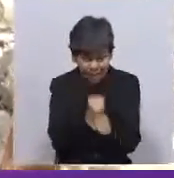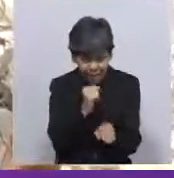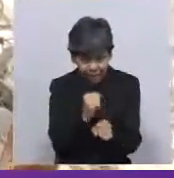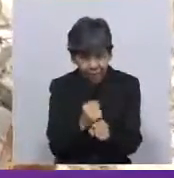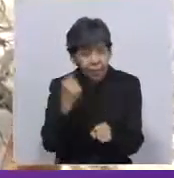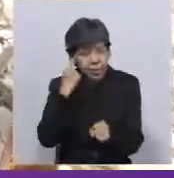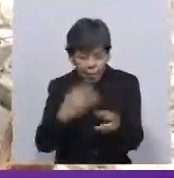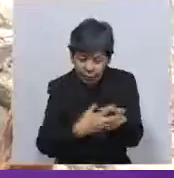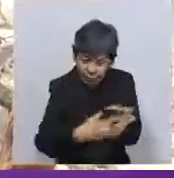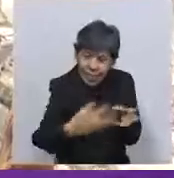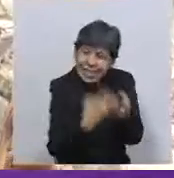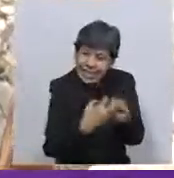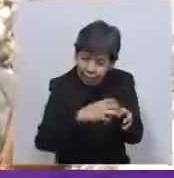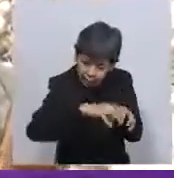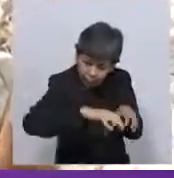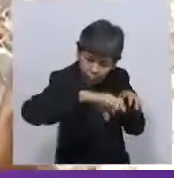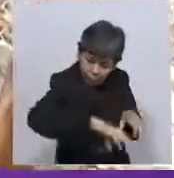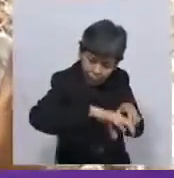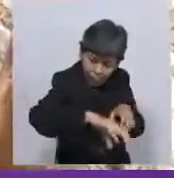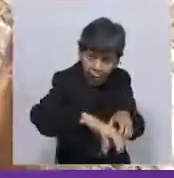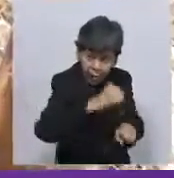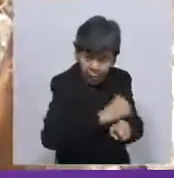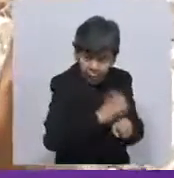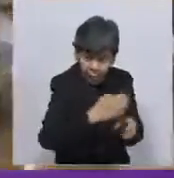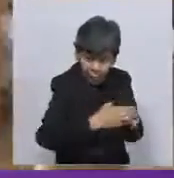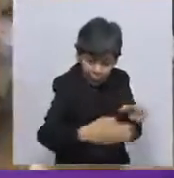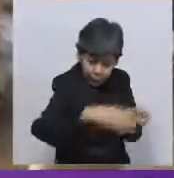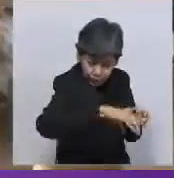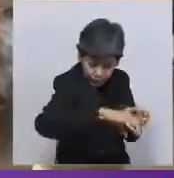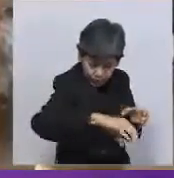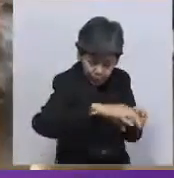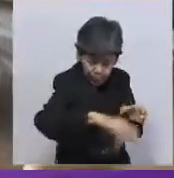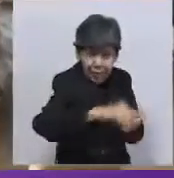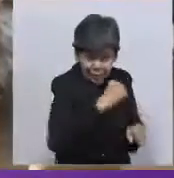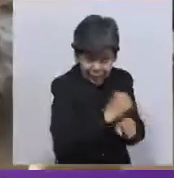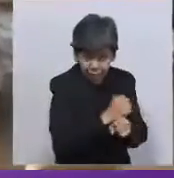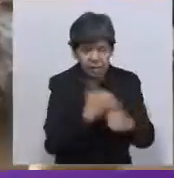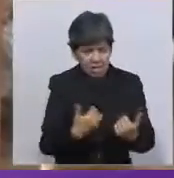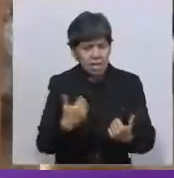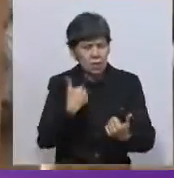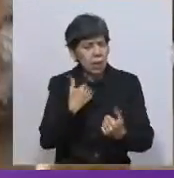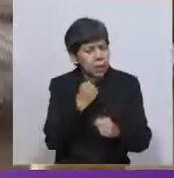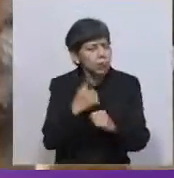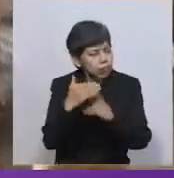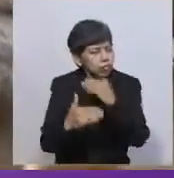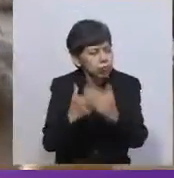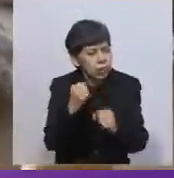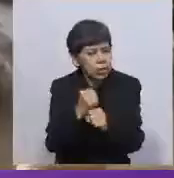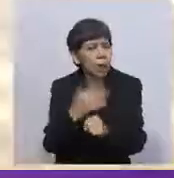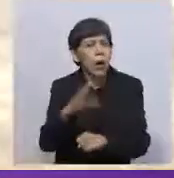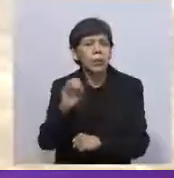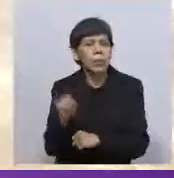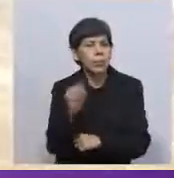ำชิปไฟหรือกล่องหินมาปักลงในน้ำและทิ้งกล่องเกรเบียนตามลงไปขณะนี้มีความคืบหน้าแล้วร้อยละ